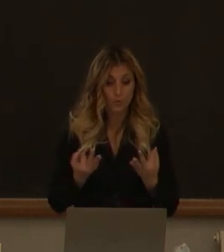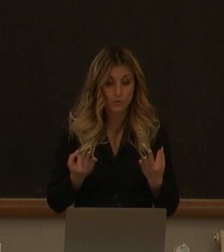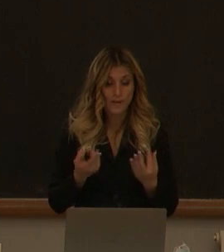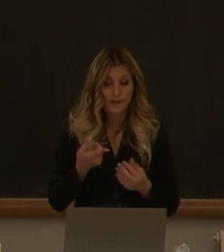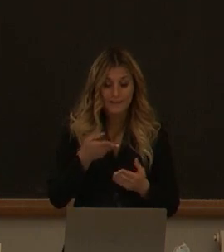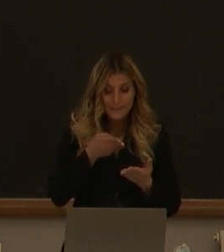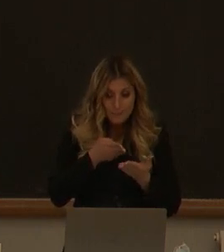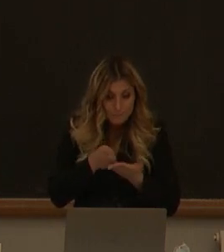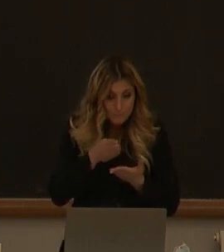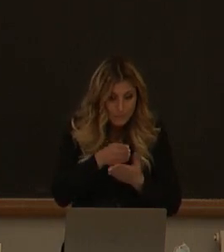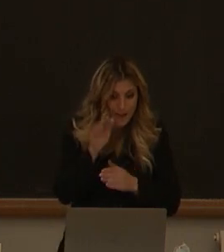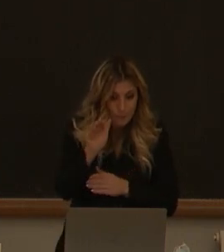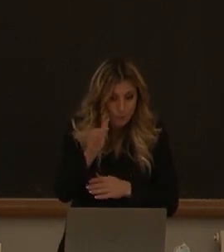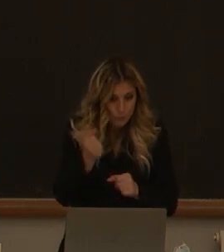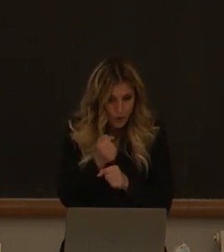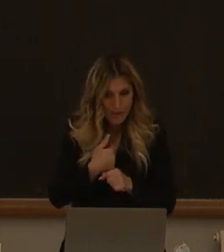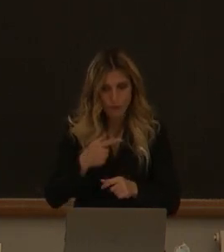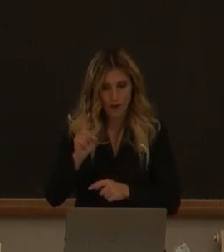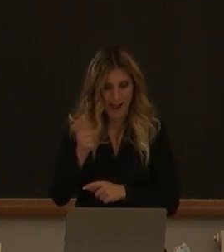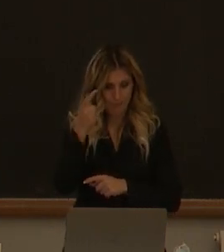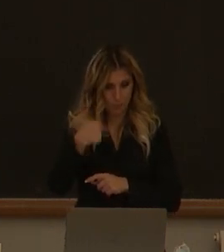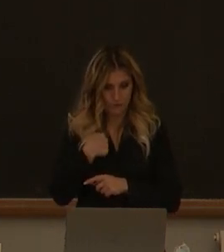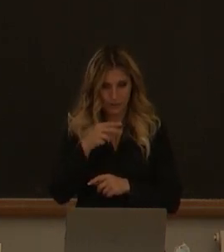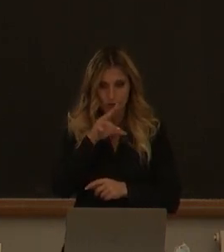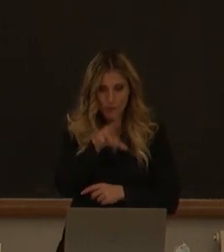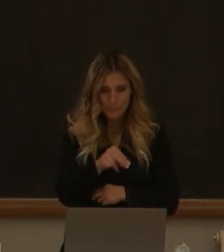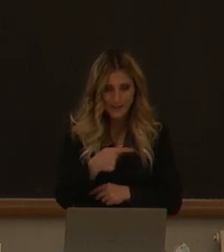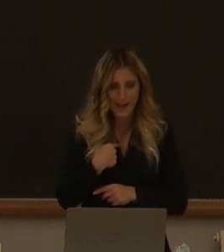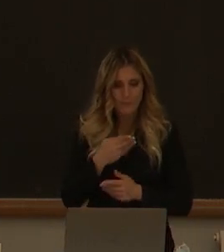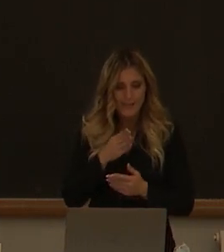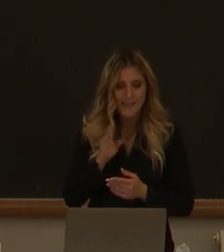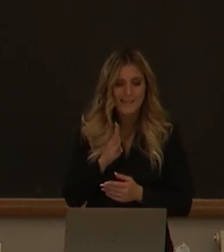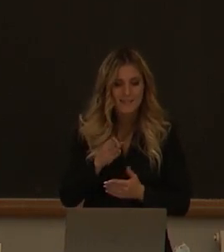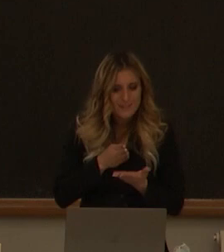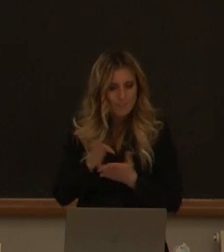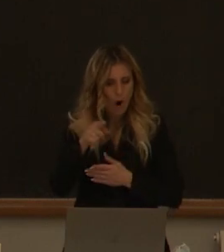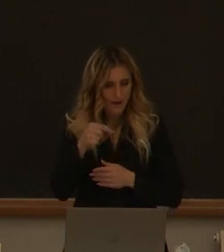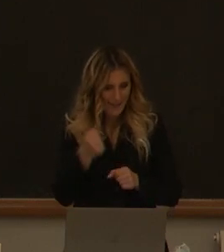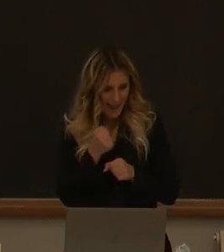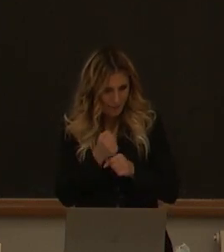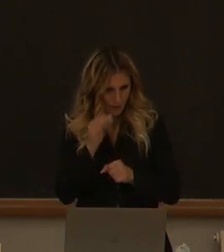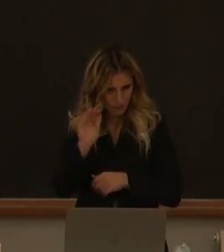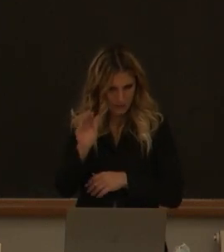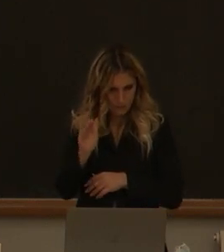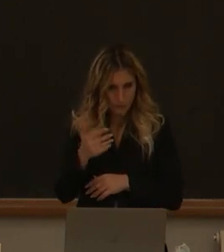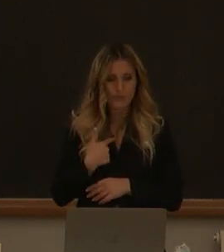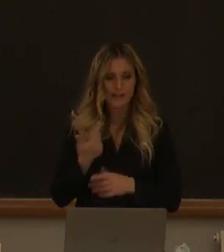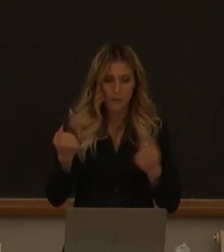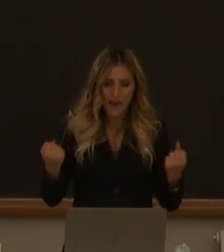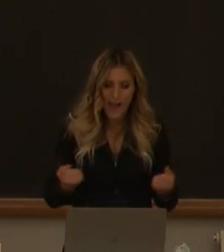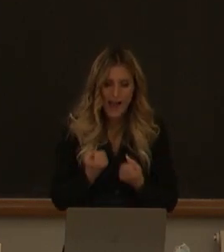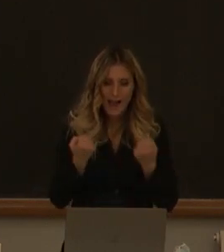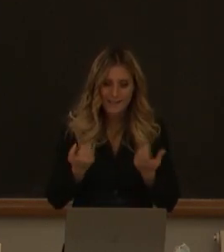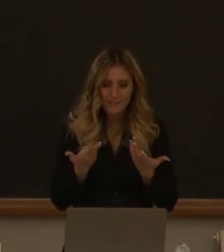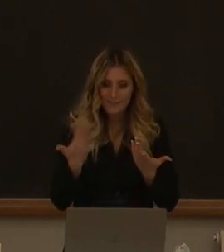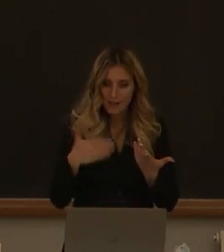sbocchi occupazionali, anche qui ne approfitto per parlare degli sbocchi dei nostri laureati, che sono strettamente connessi alle attività di ricerca del documento